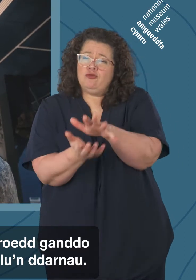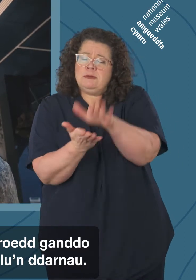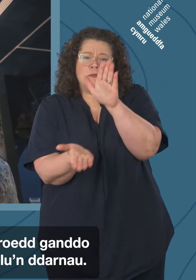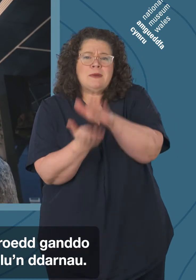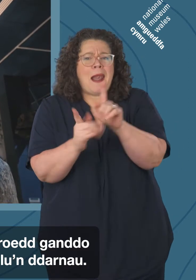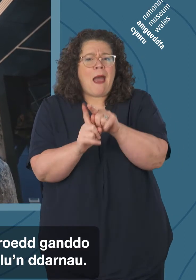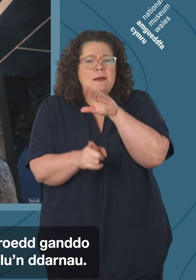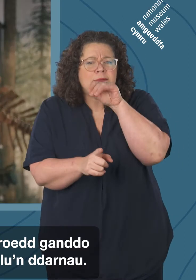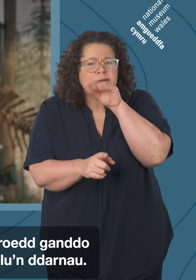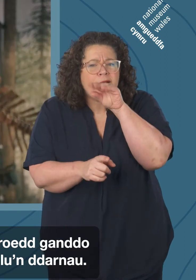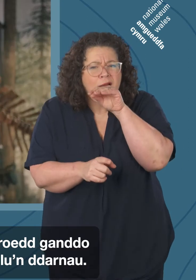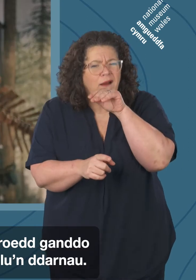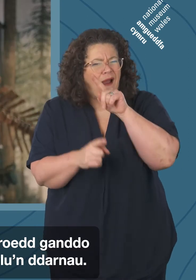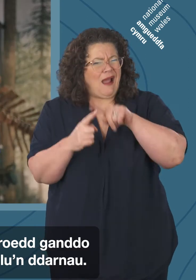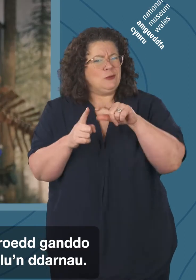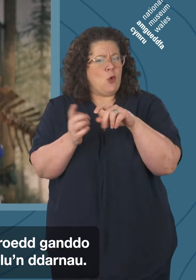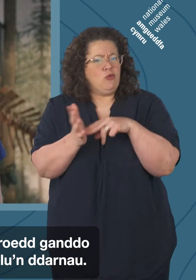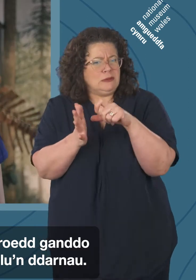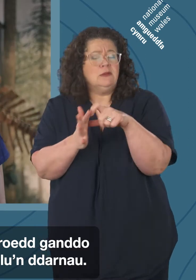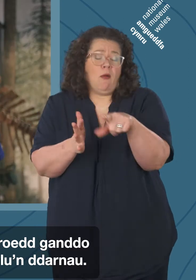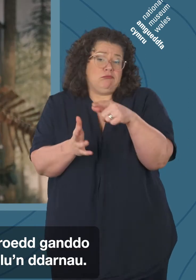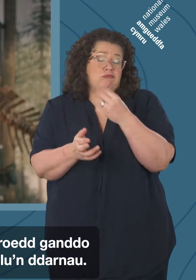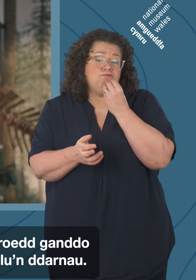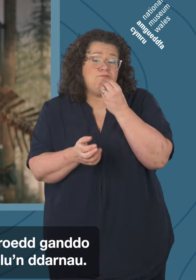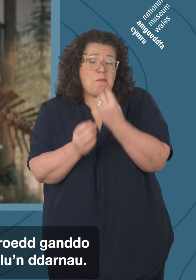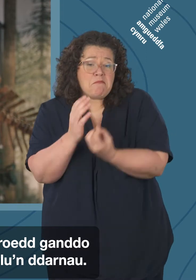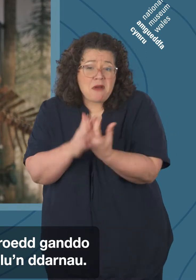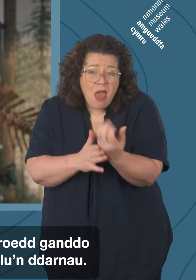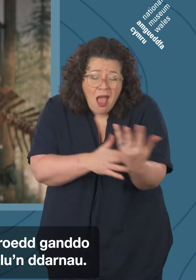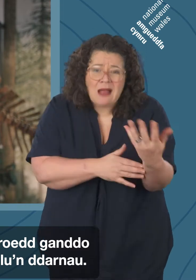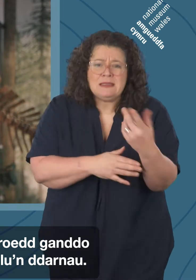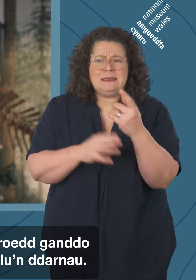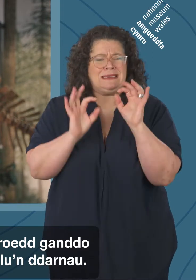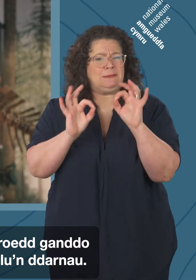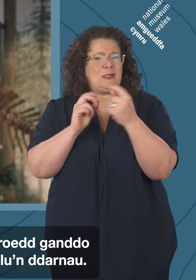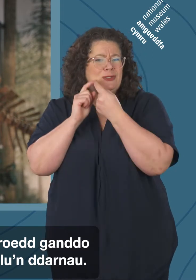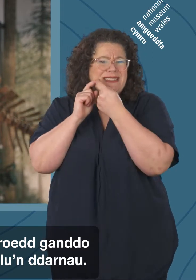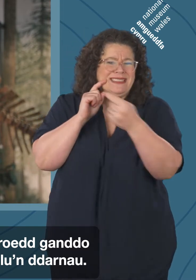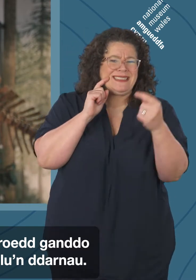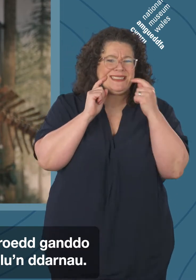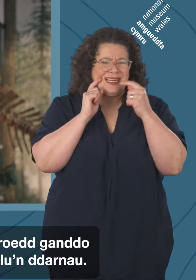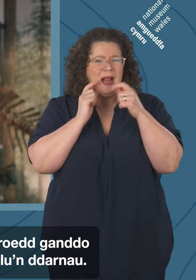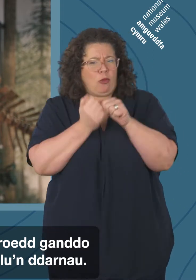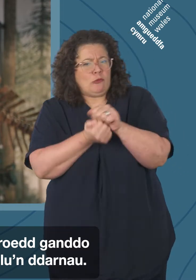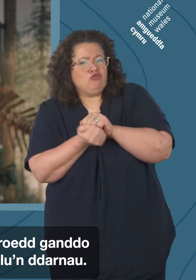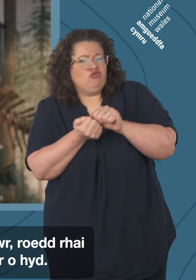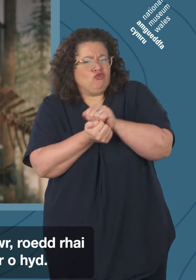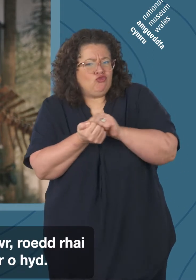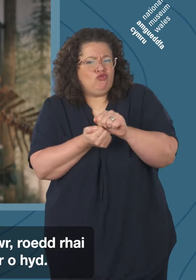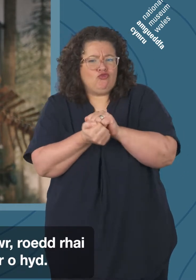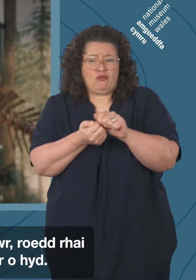Roedd yn bwyt o planhigion, a roedd ganfod lawr o ddanaeth o'r bennig i yw mali yn ddaernau.